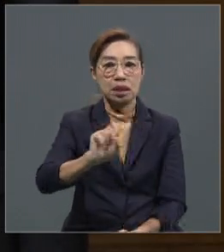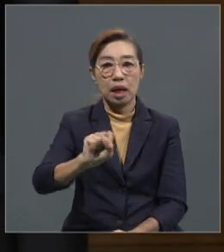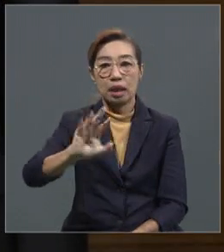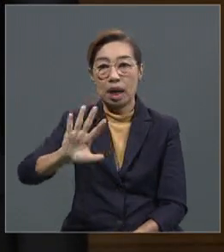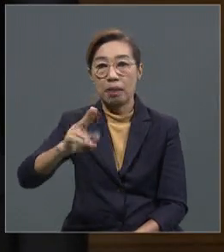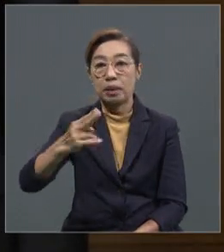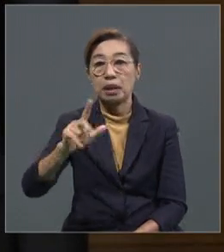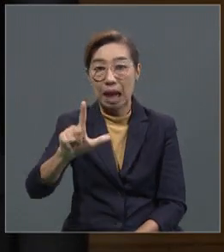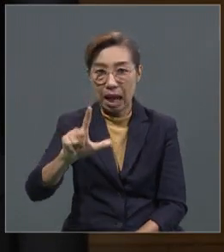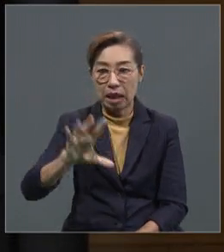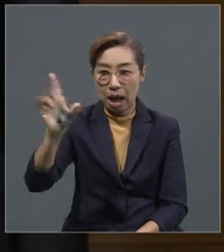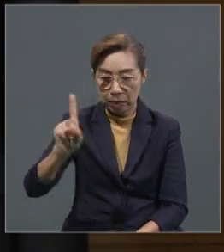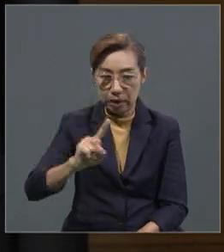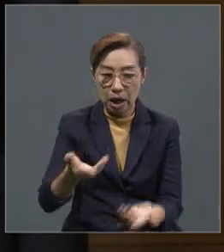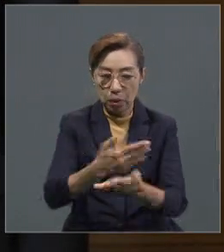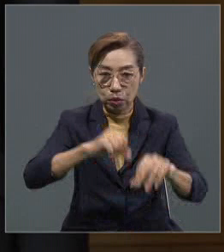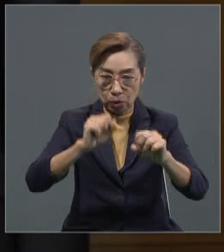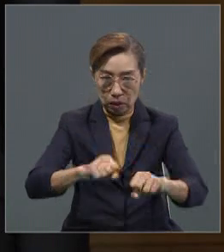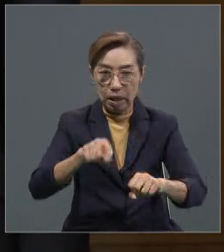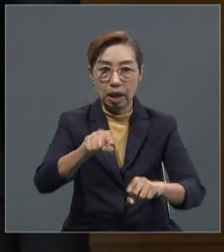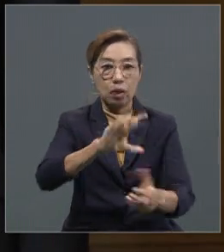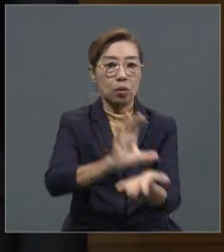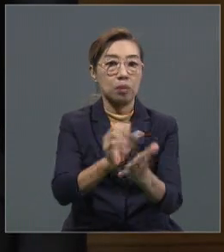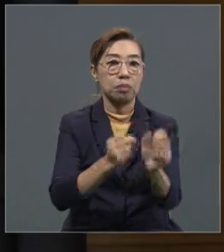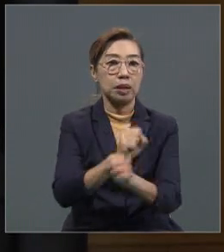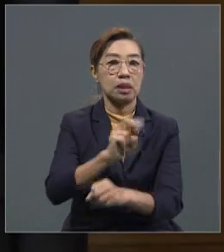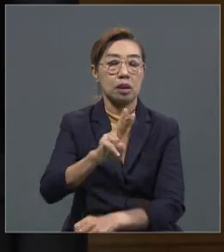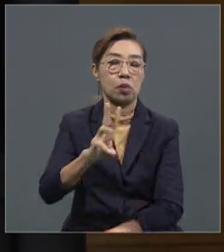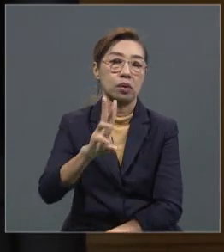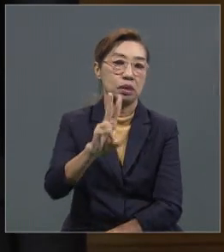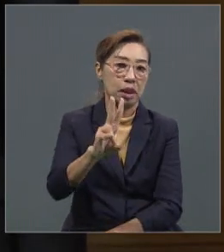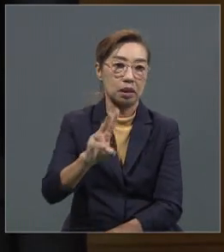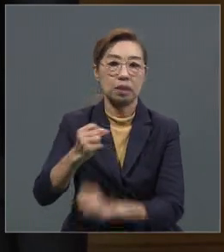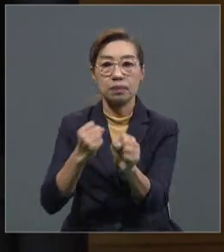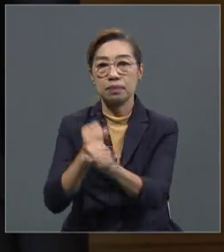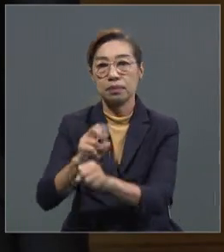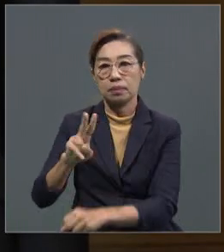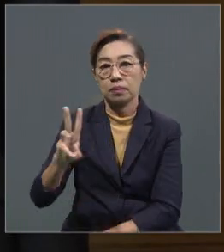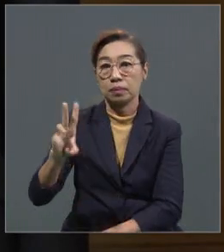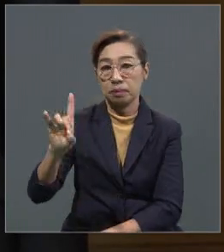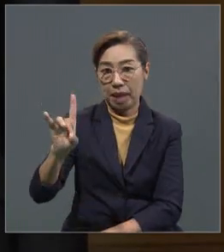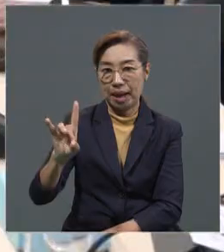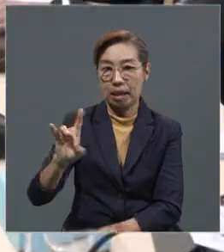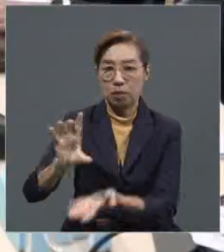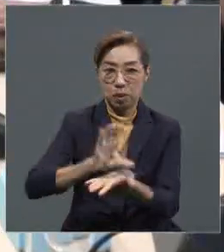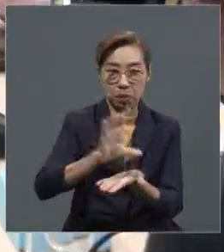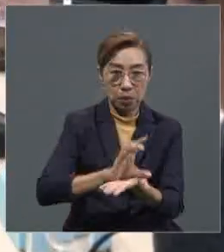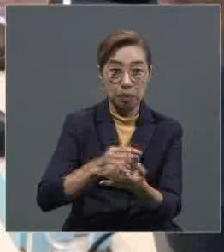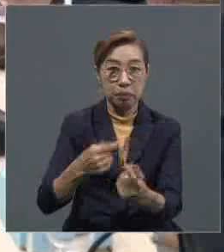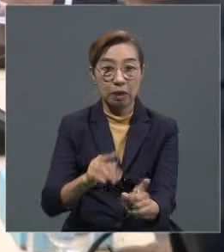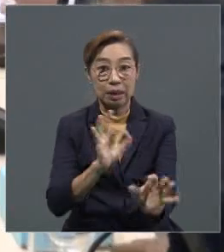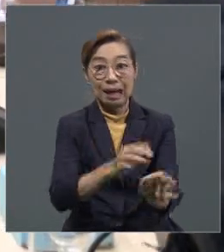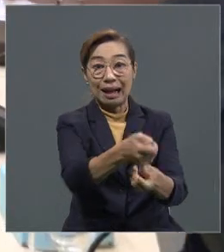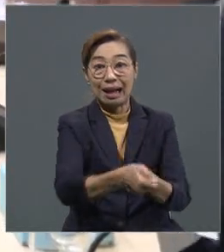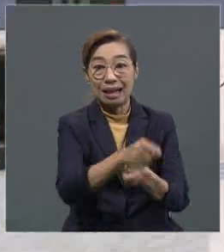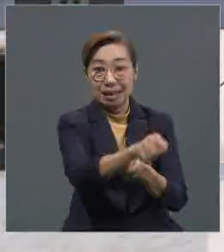าทใช้ประกอบด้วยงบประมาณปี2567และปี2568แต่ไม่ใช่การบริหารผ่านธกส.ตามม